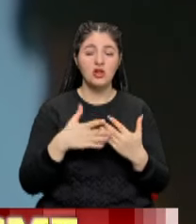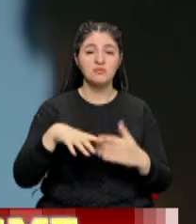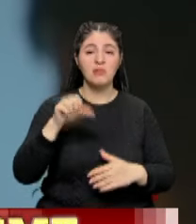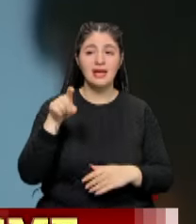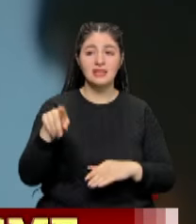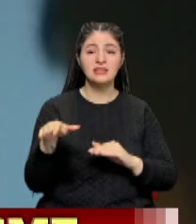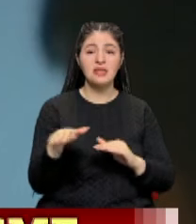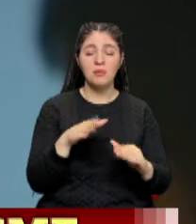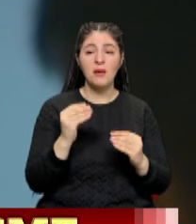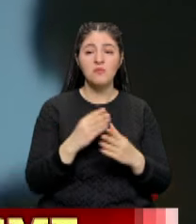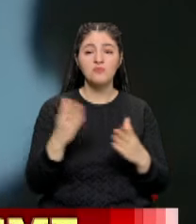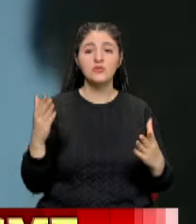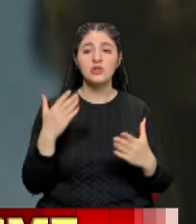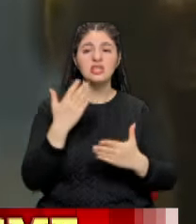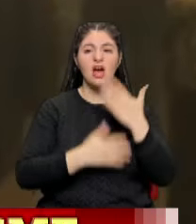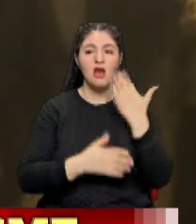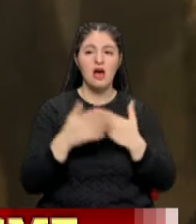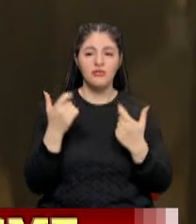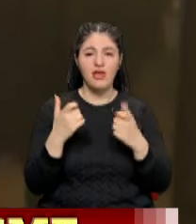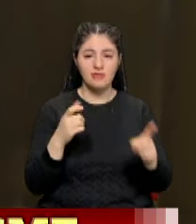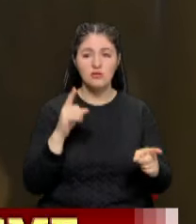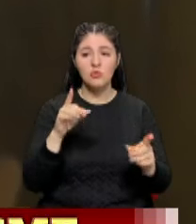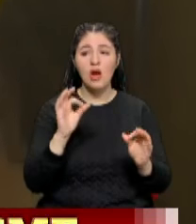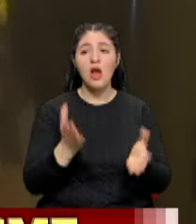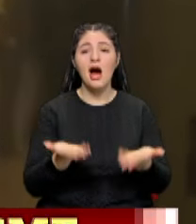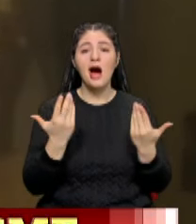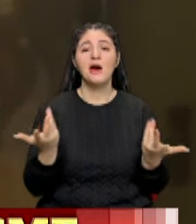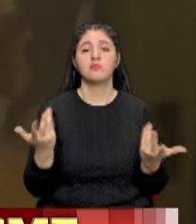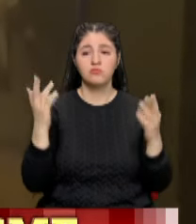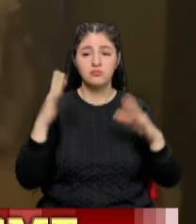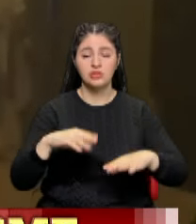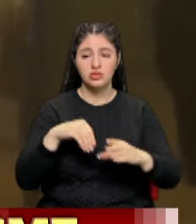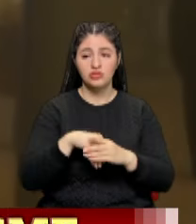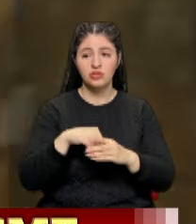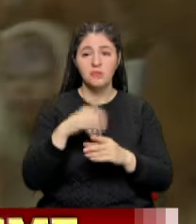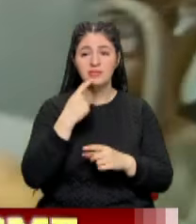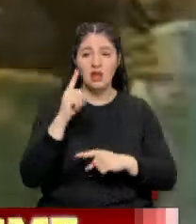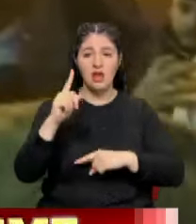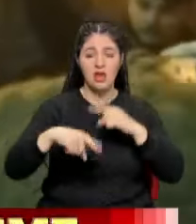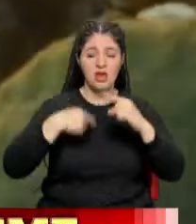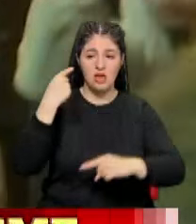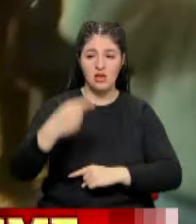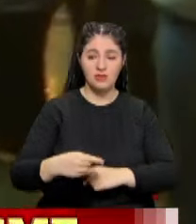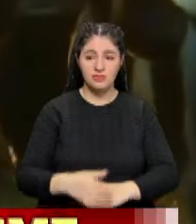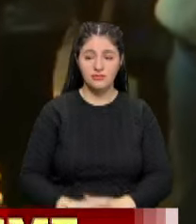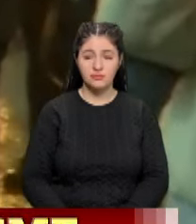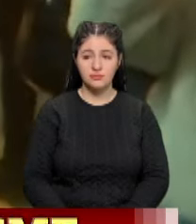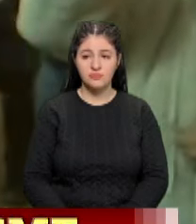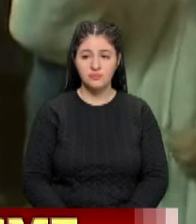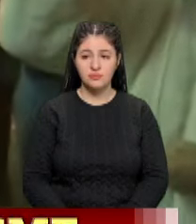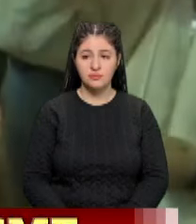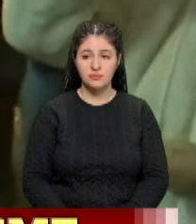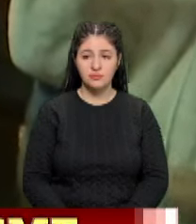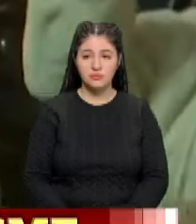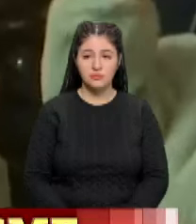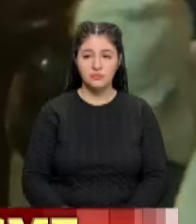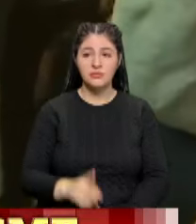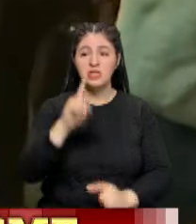merkezi depremlerde en büyük yara Hatay'da açıldı. Bugün hala kaldırılmamış enkaz yanları içinde bir yıl geçti. Neredesiniz? Duyuyorum.